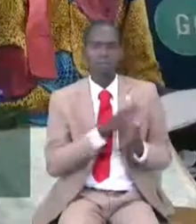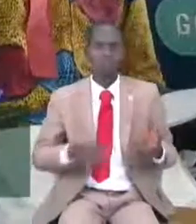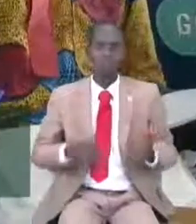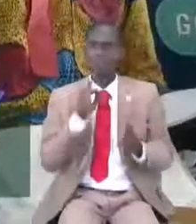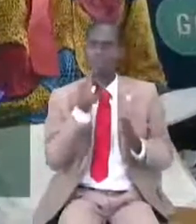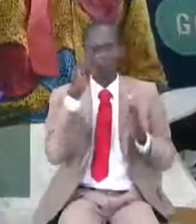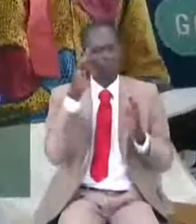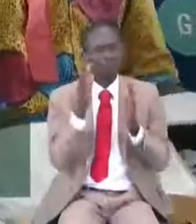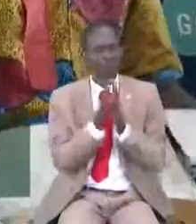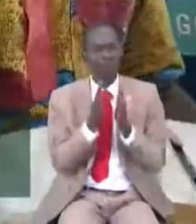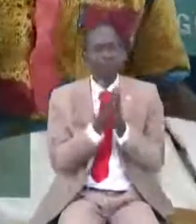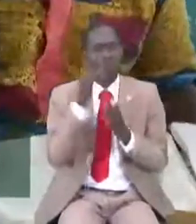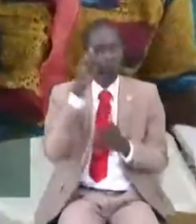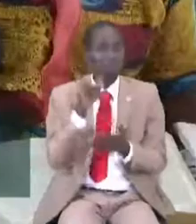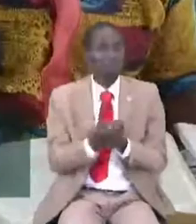de Jésus-Christ.